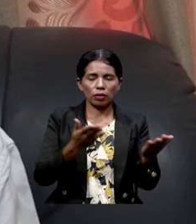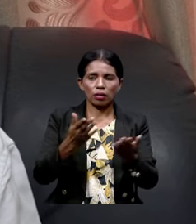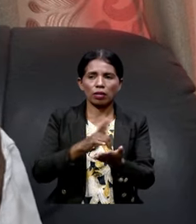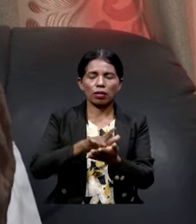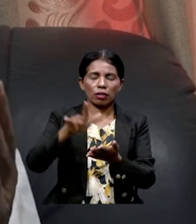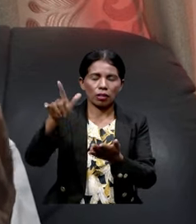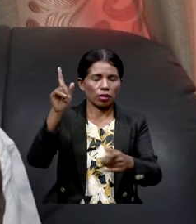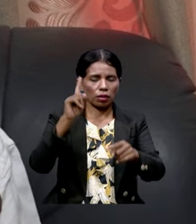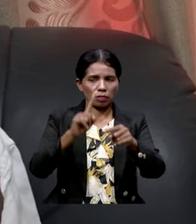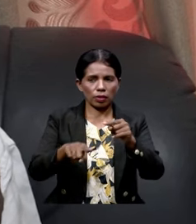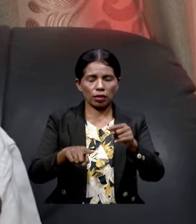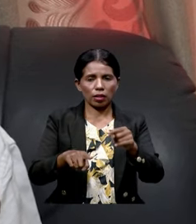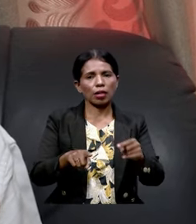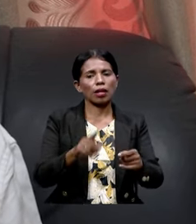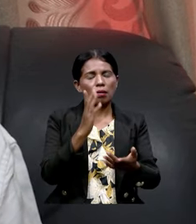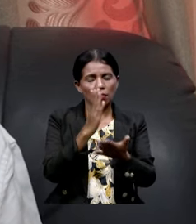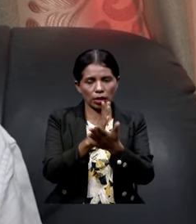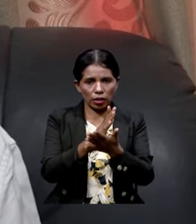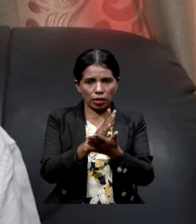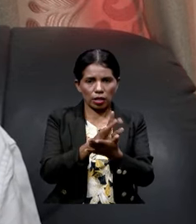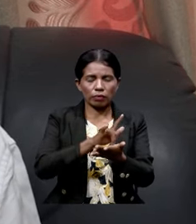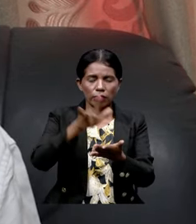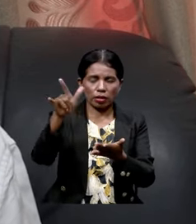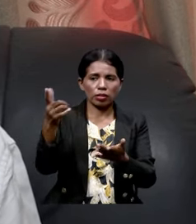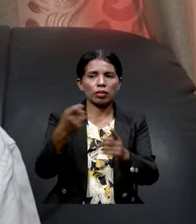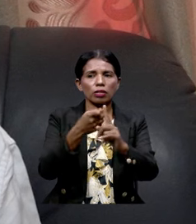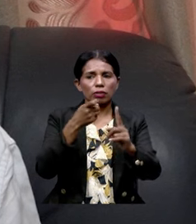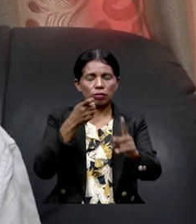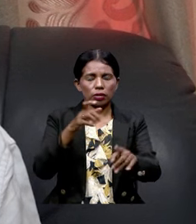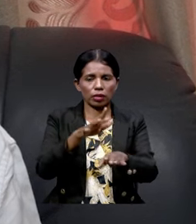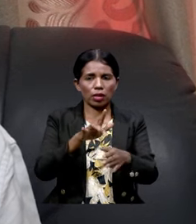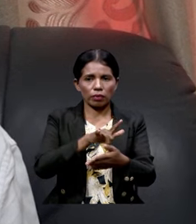con connettività de aerea. Usi avion.